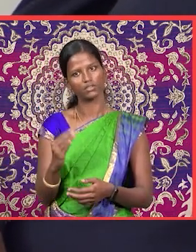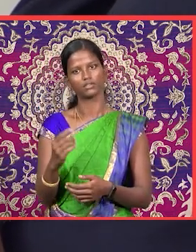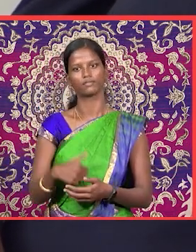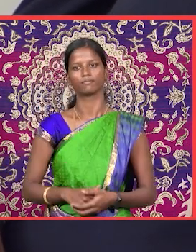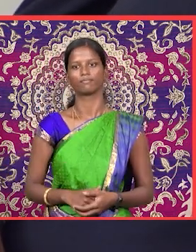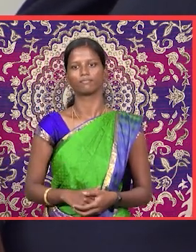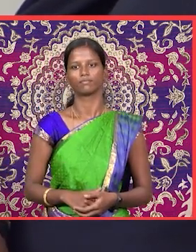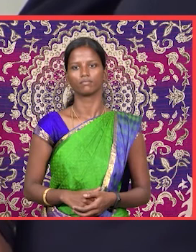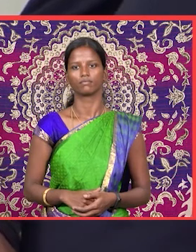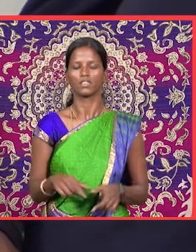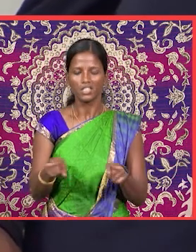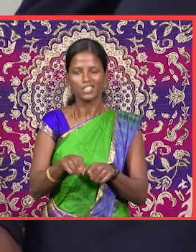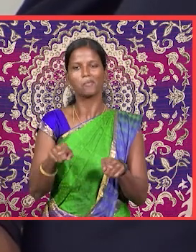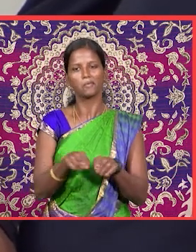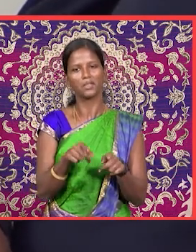1 0 3 9 மீதி